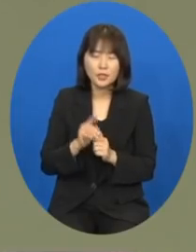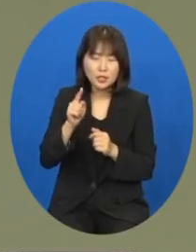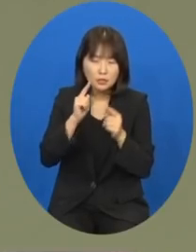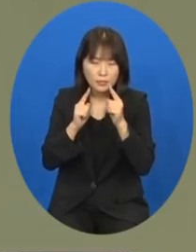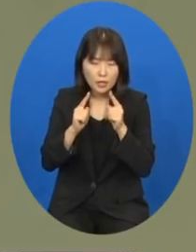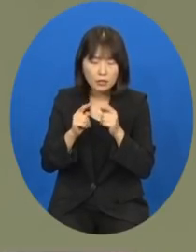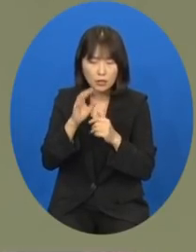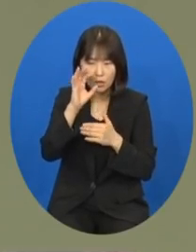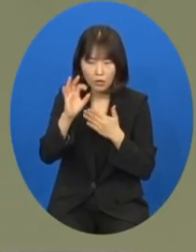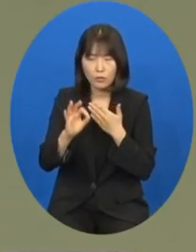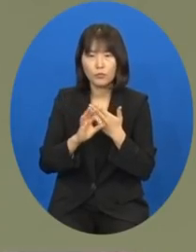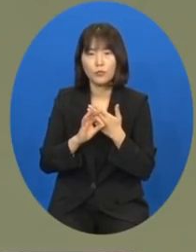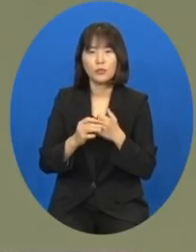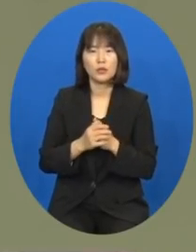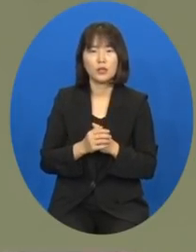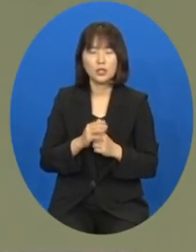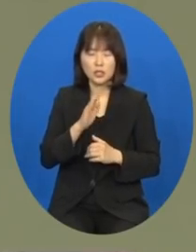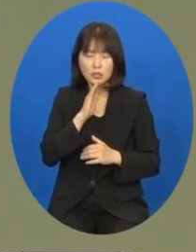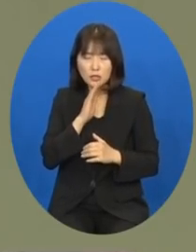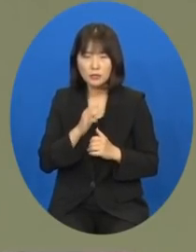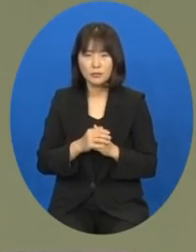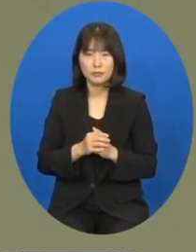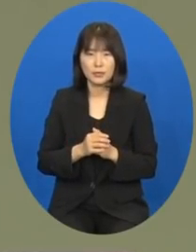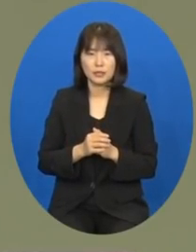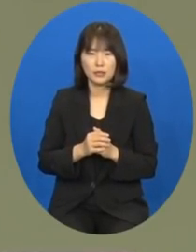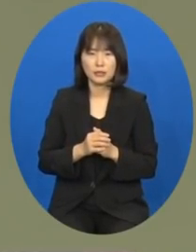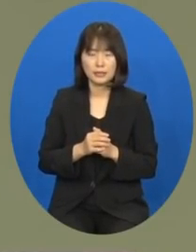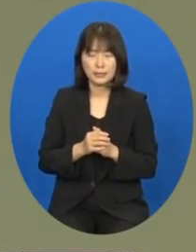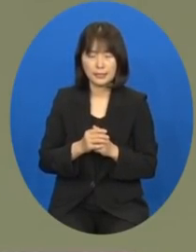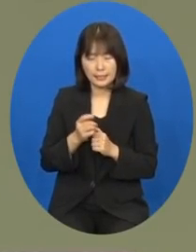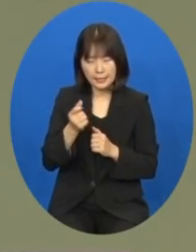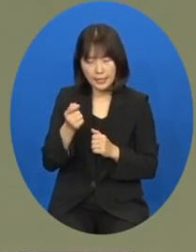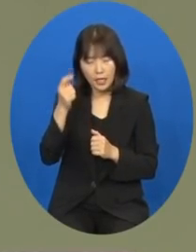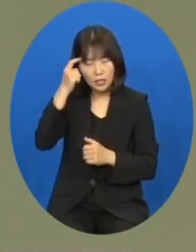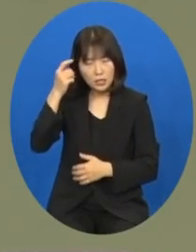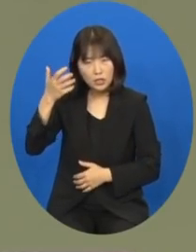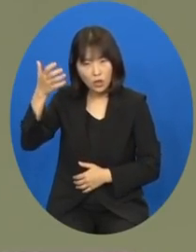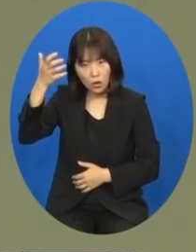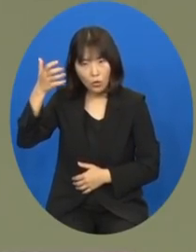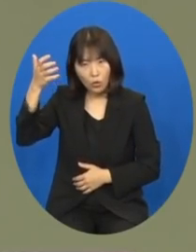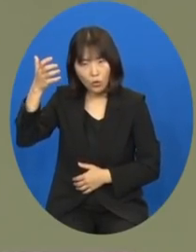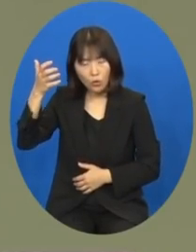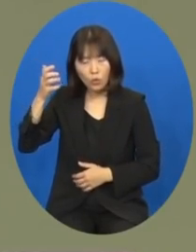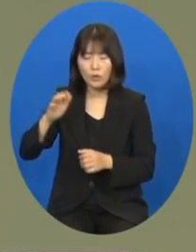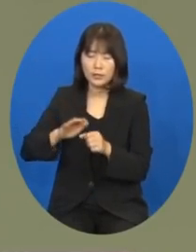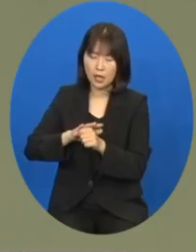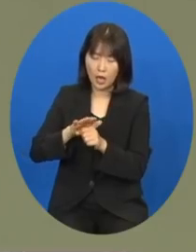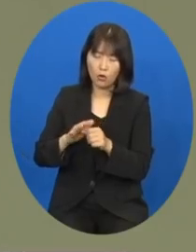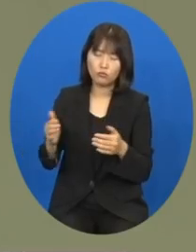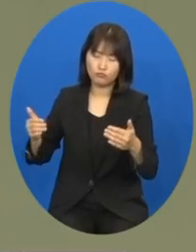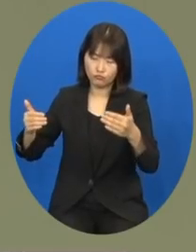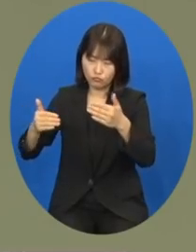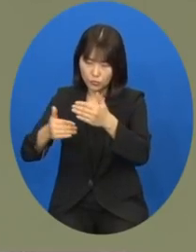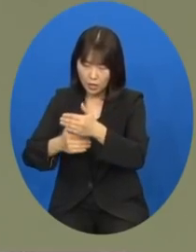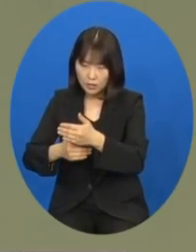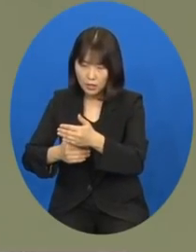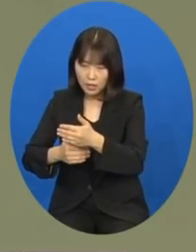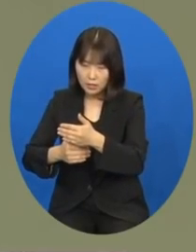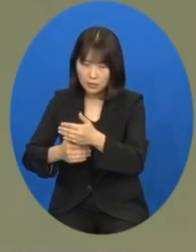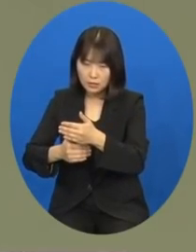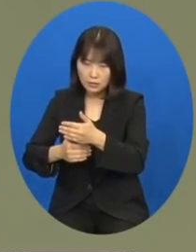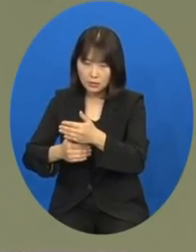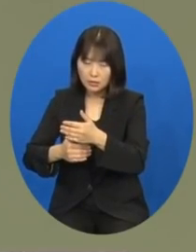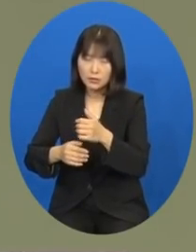붙잡고 정말 지극히 작은 한 영혼이라도 사랑하면 품 겠다 그것이 제가 초심을